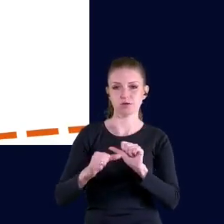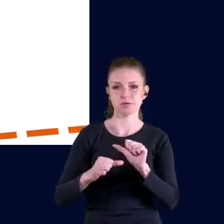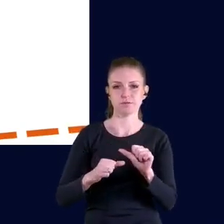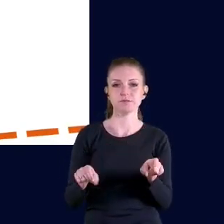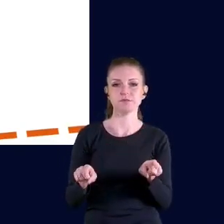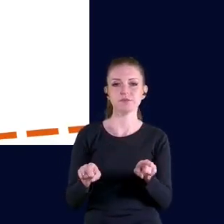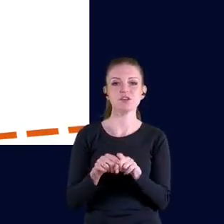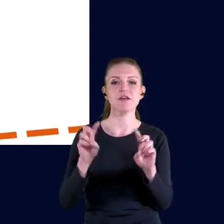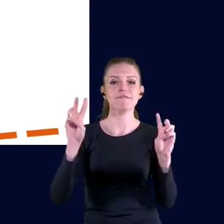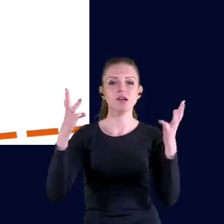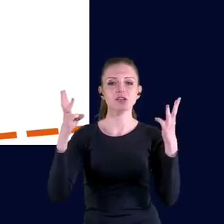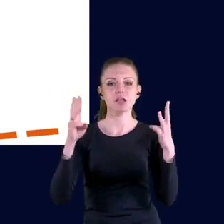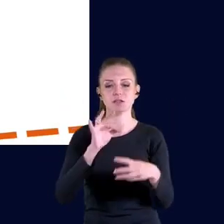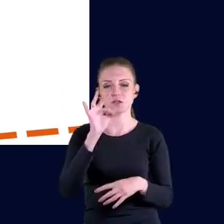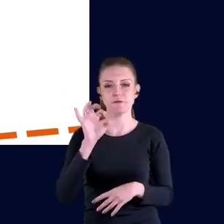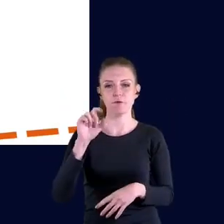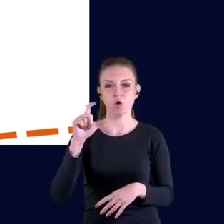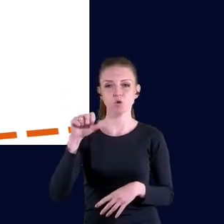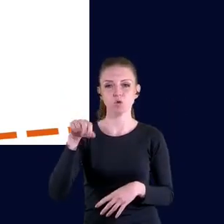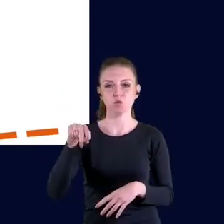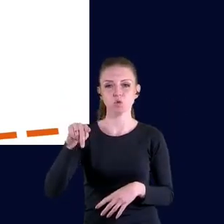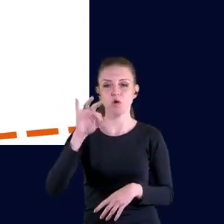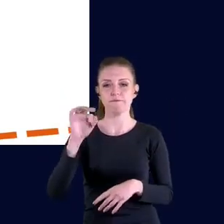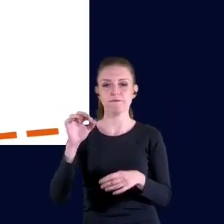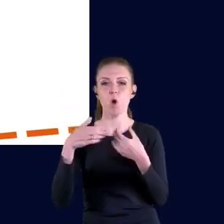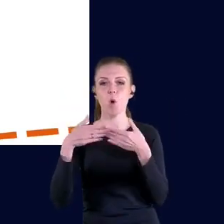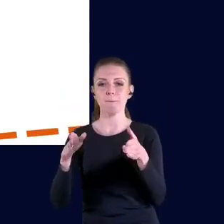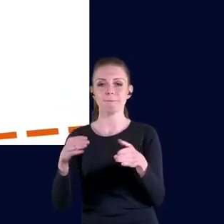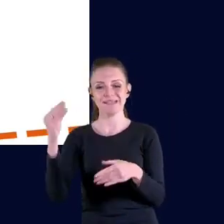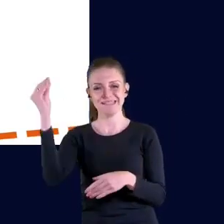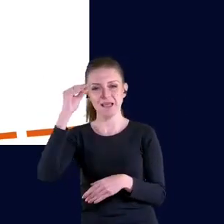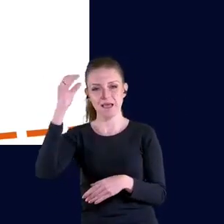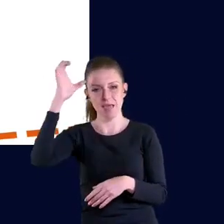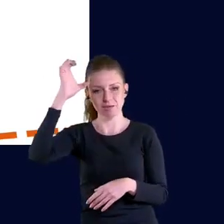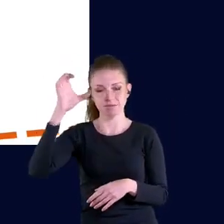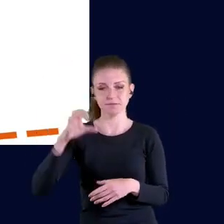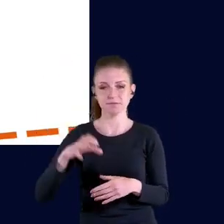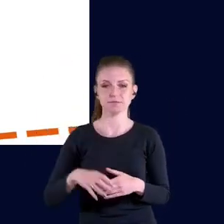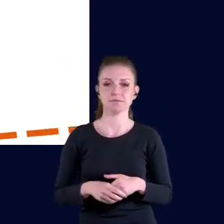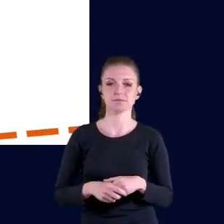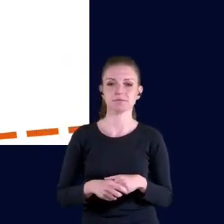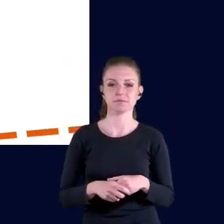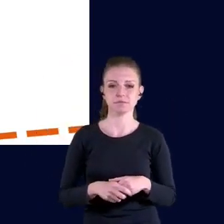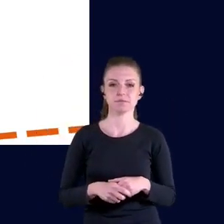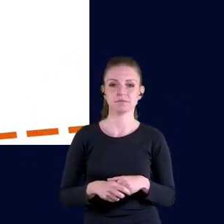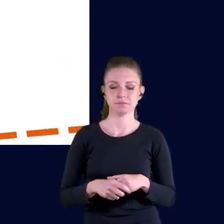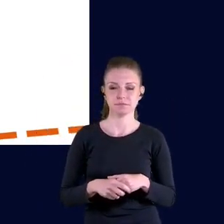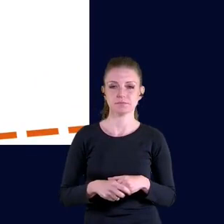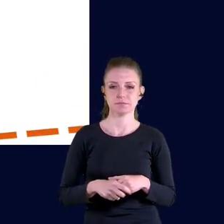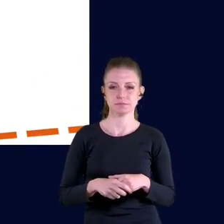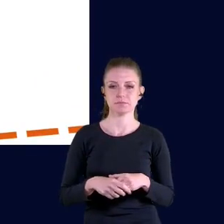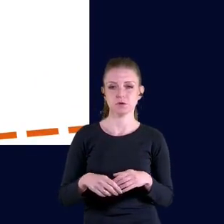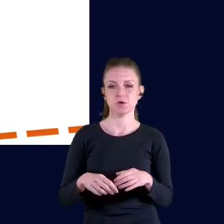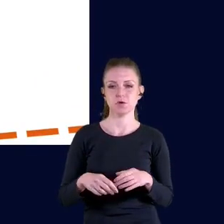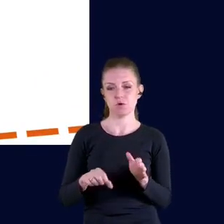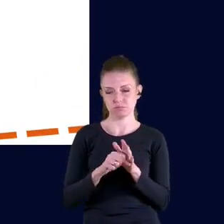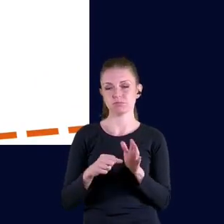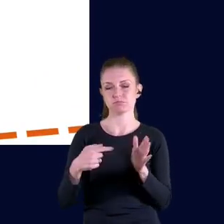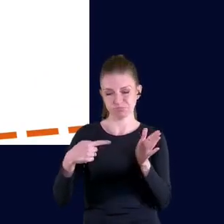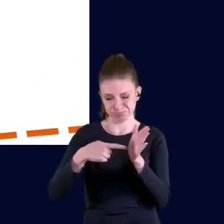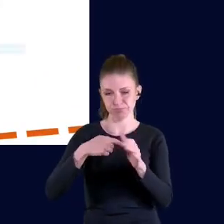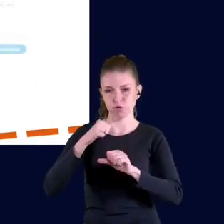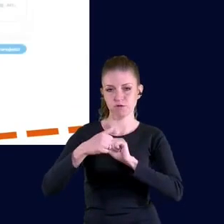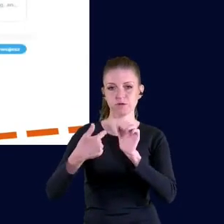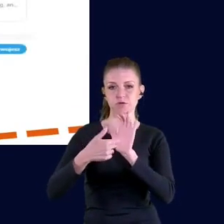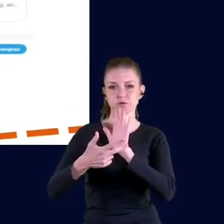określone obrażania Styroduru Sierakowski konferencji obrażając 2018 roku Bardzo